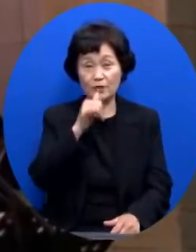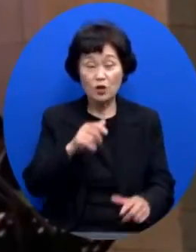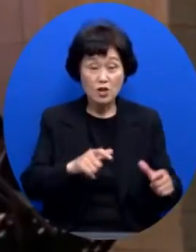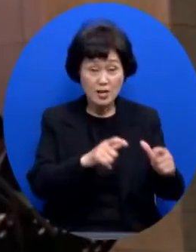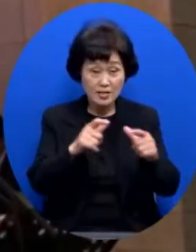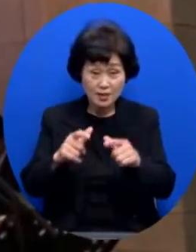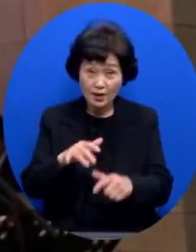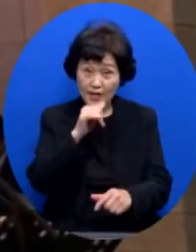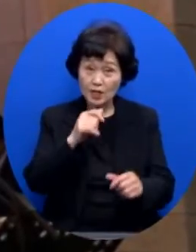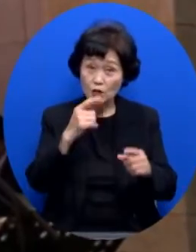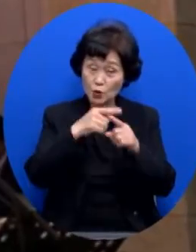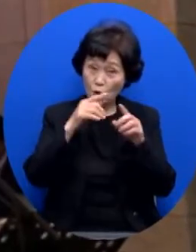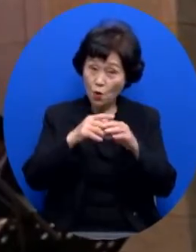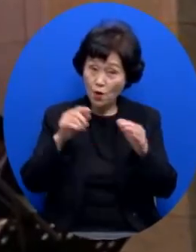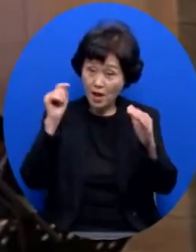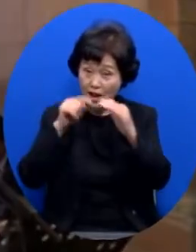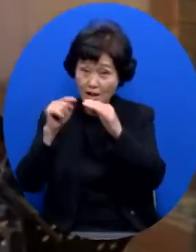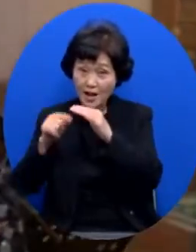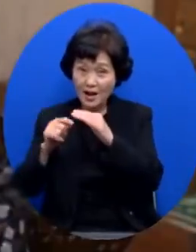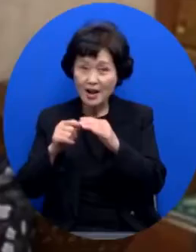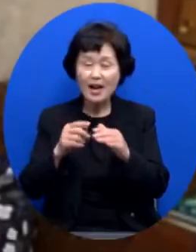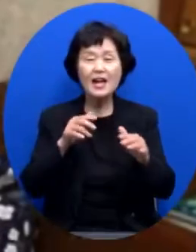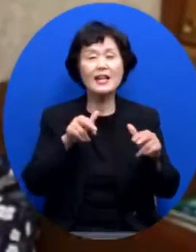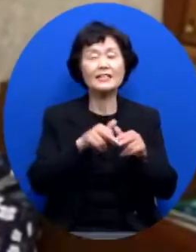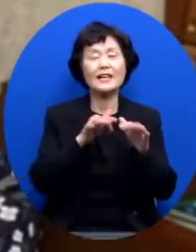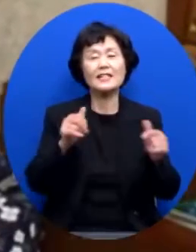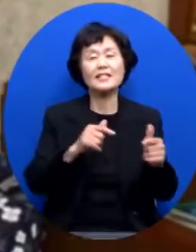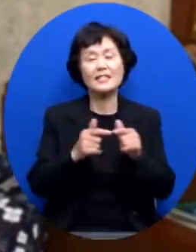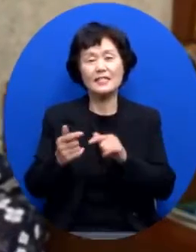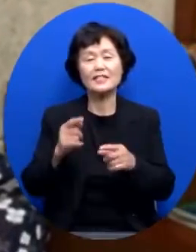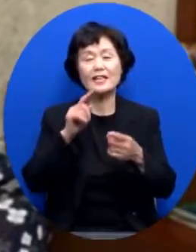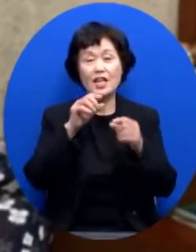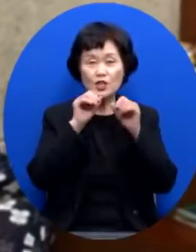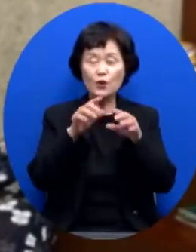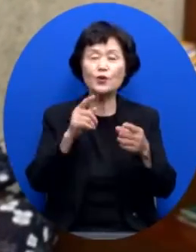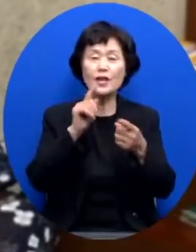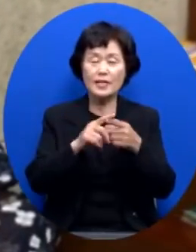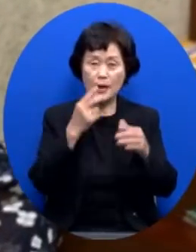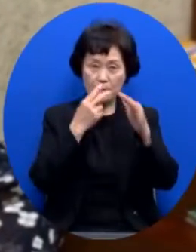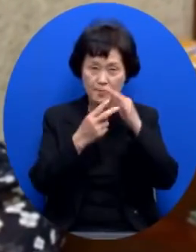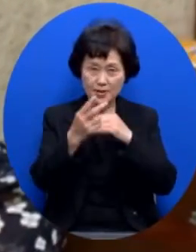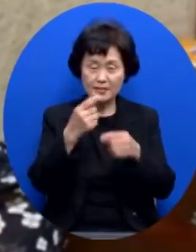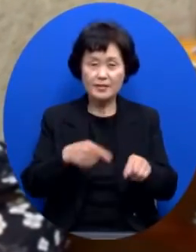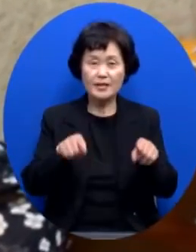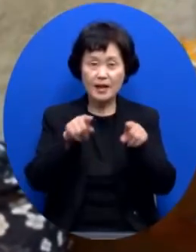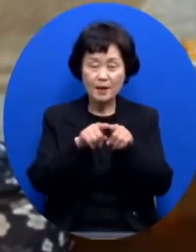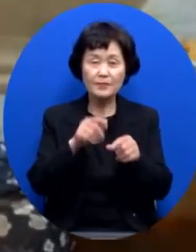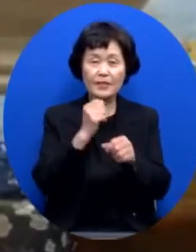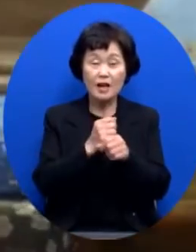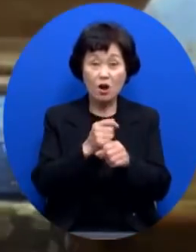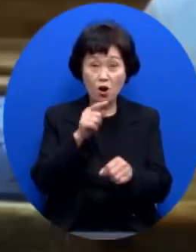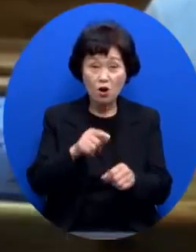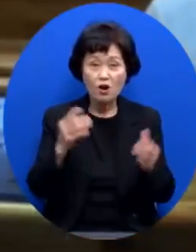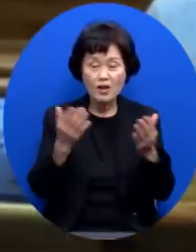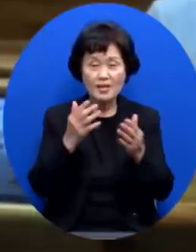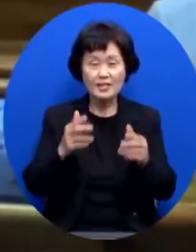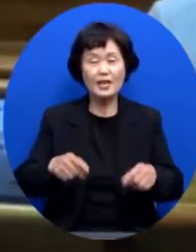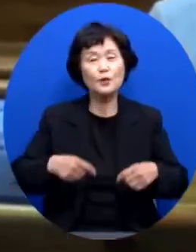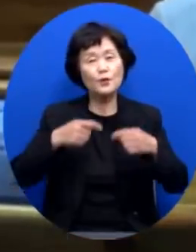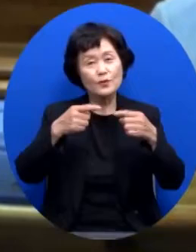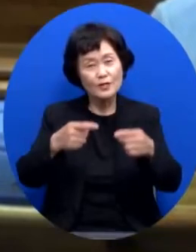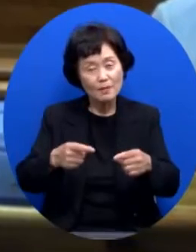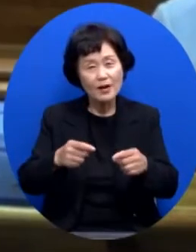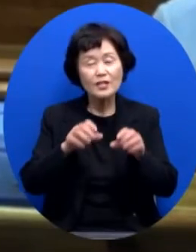교회를 찾아가서 장애인의 선교의 비전을 나누고 그 사역에 동참하기를 유도하는 장애인